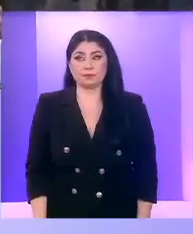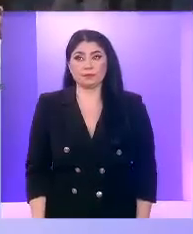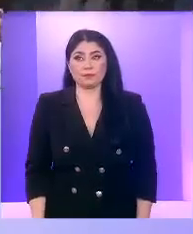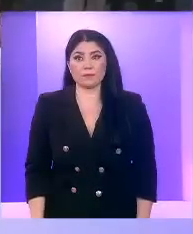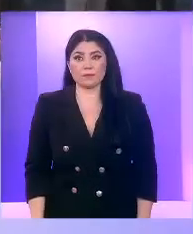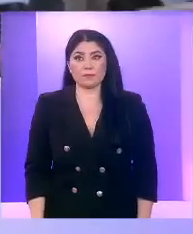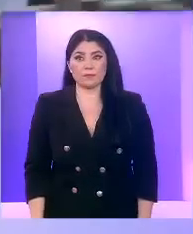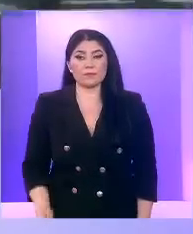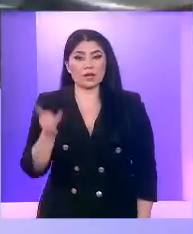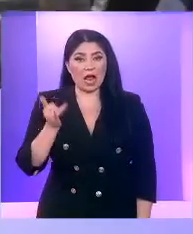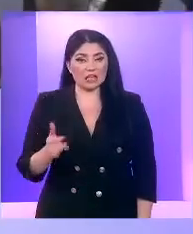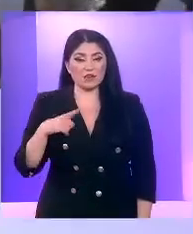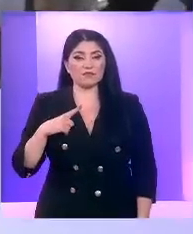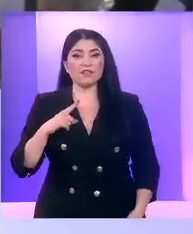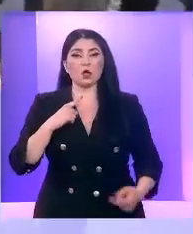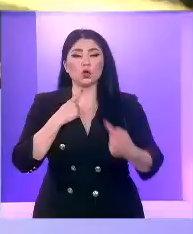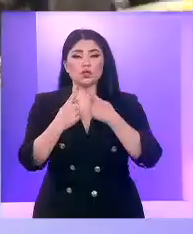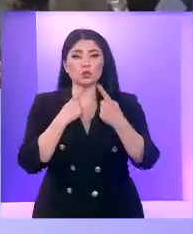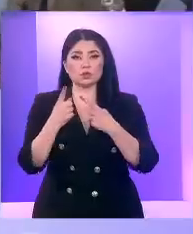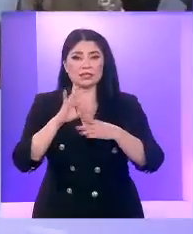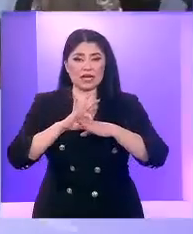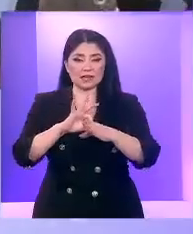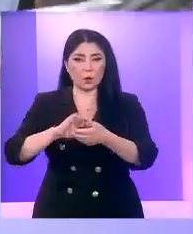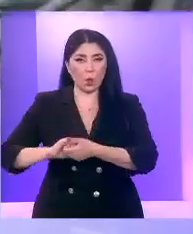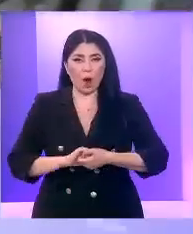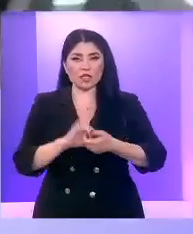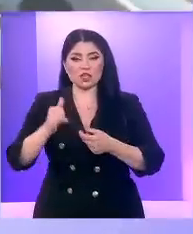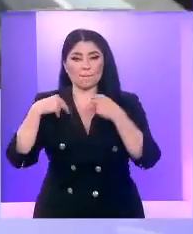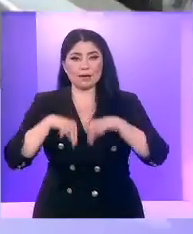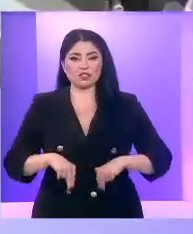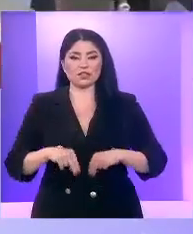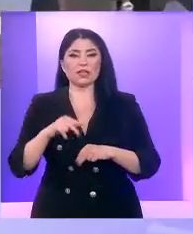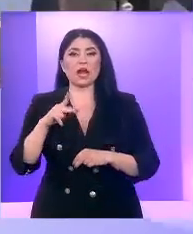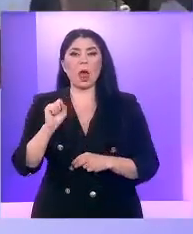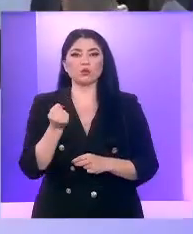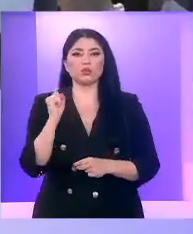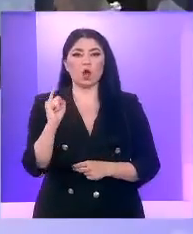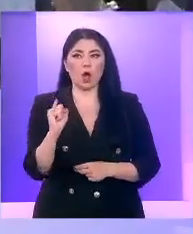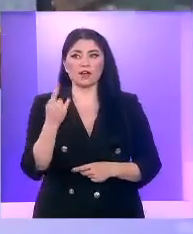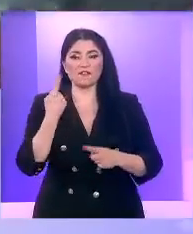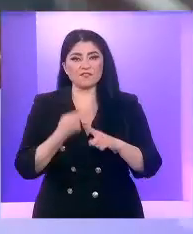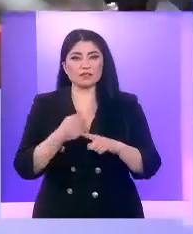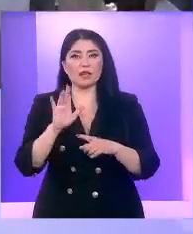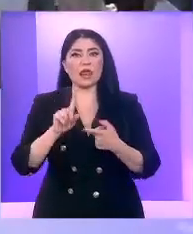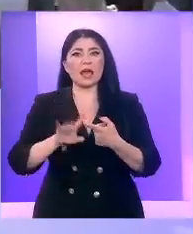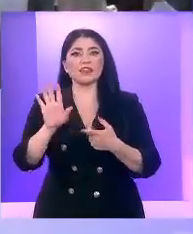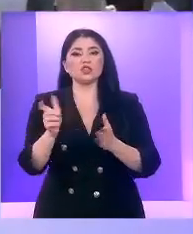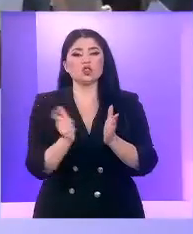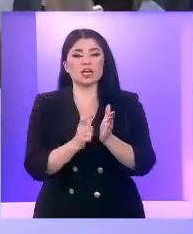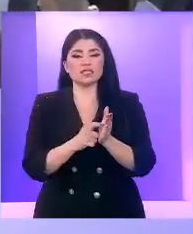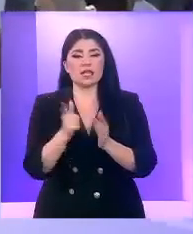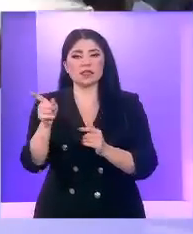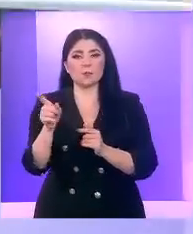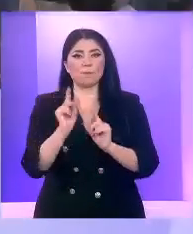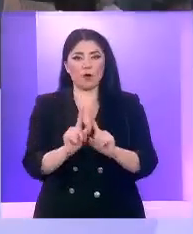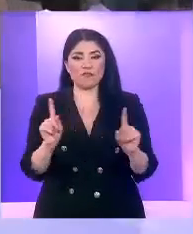că astăzi va avea loc o discuție între liderii coaliției și președintele Klaus Iohannis, tocmai pe aceste cerințe venite din